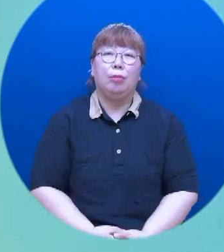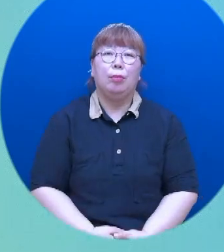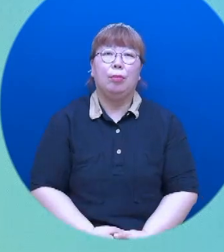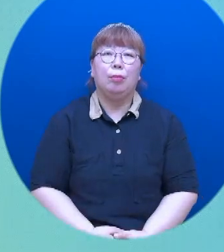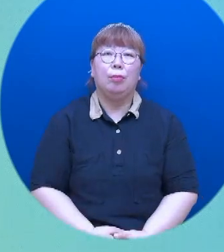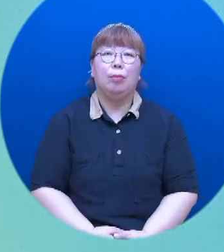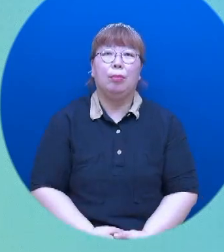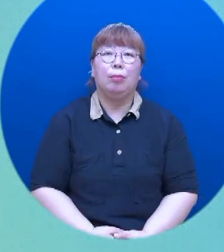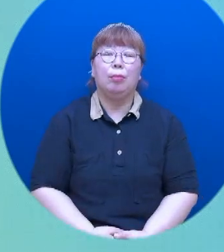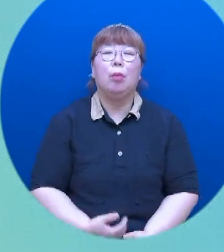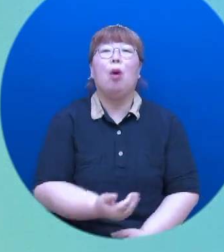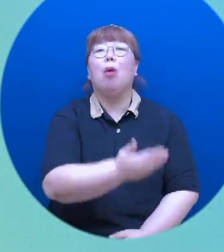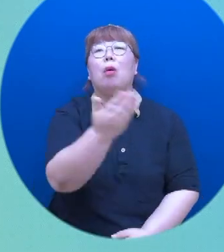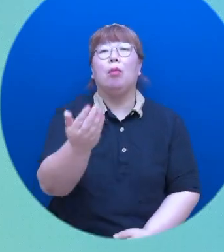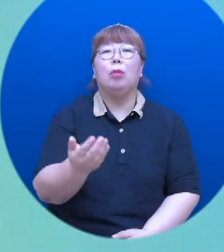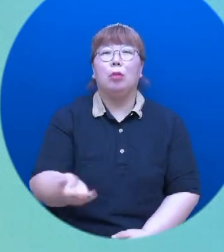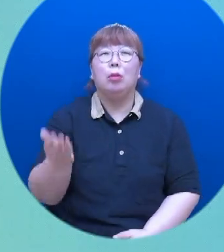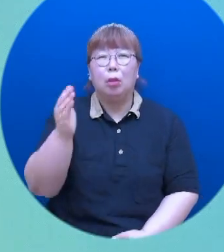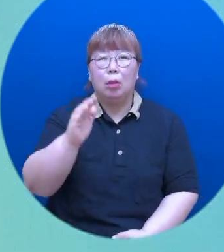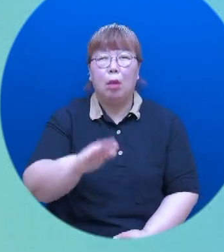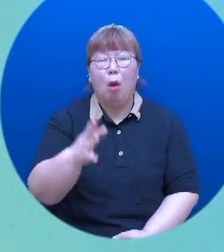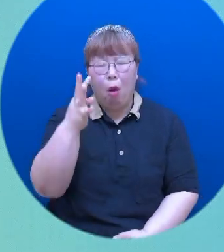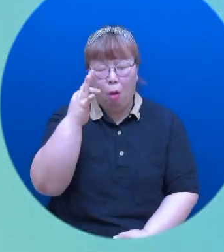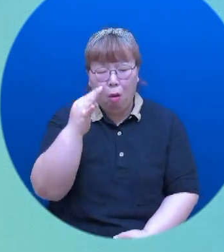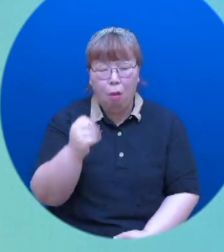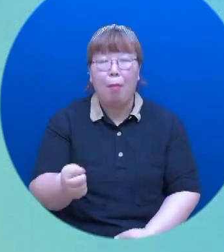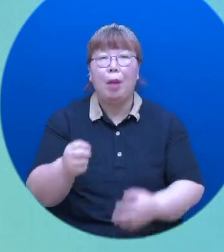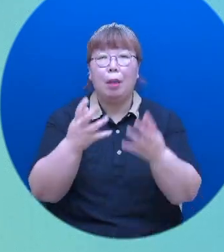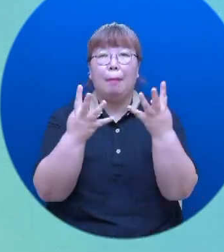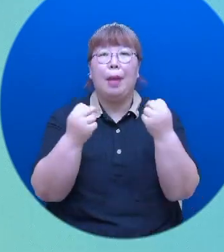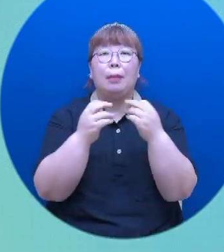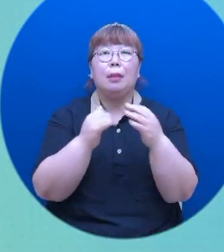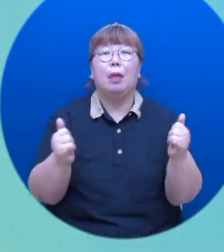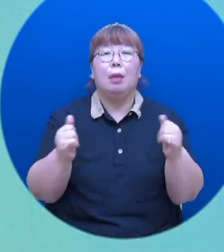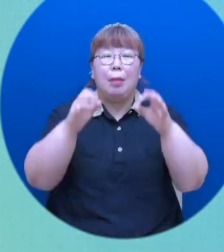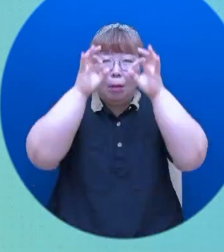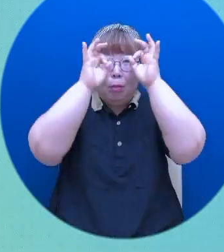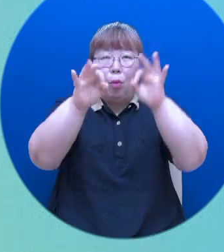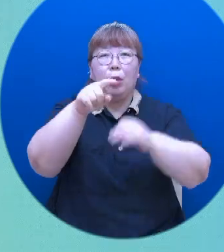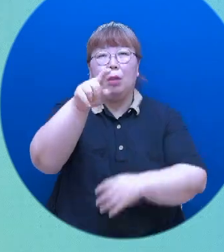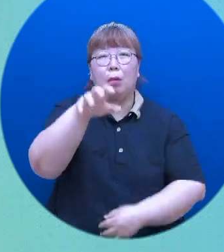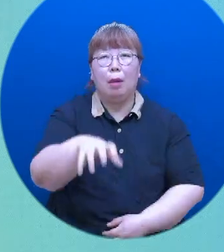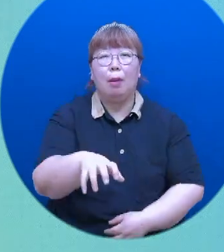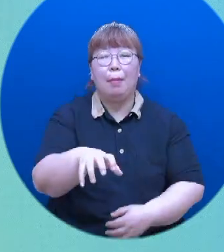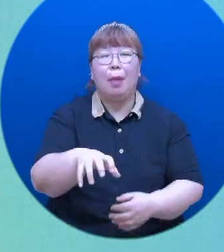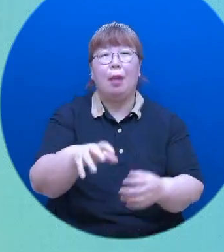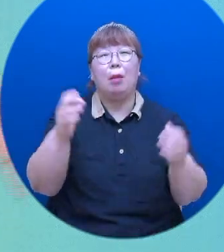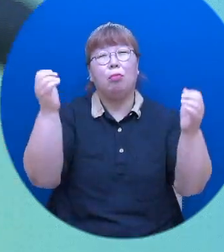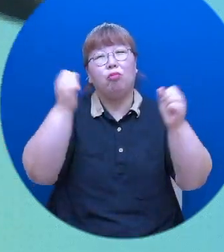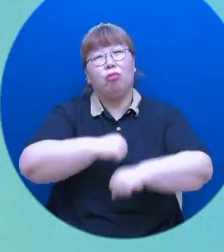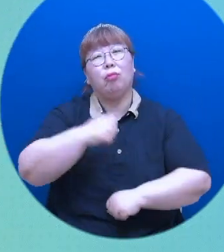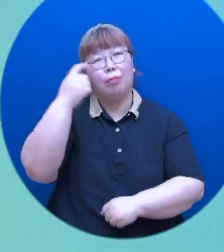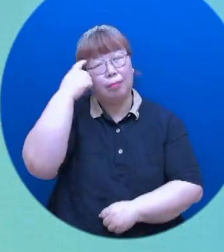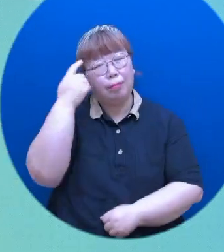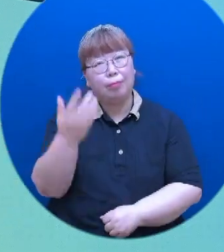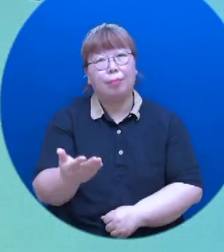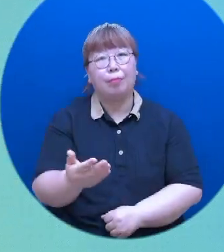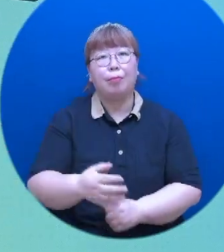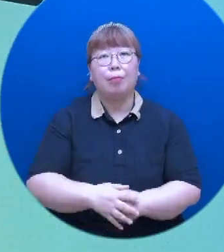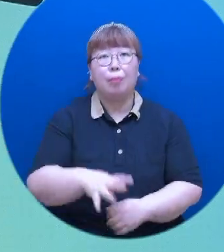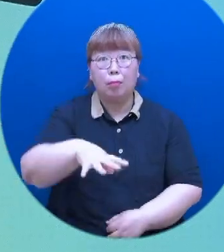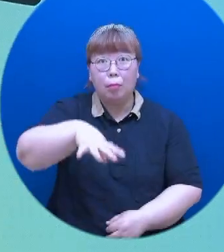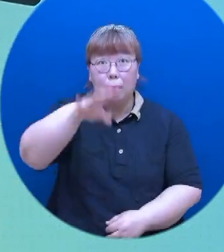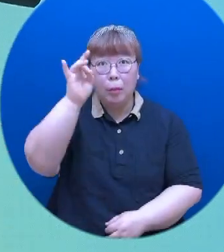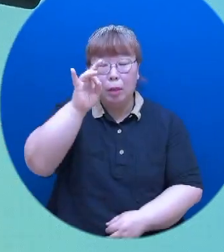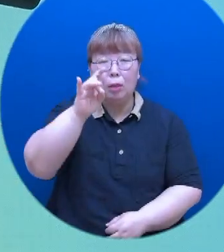여러분, 그런데 얼마나 많은 분들이 보이는 것 앞에 무너집니까? 인간의 최초 타락의 이유가